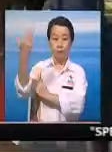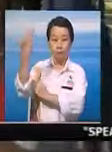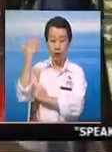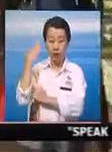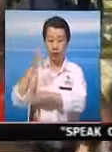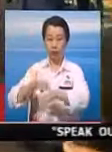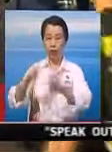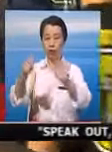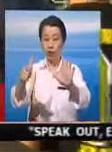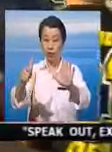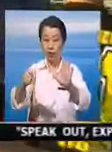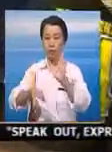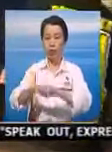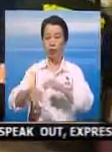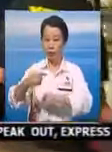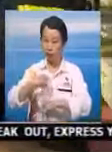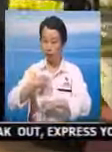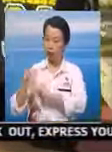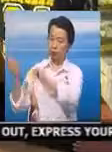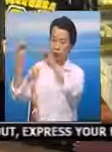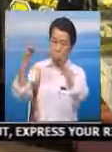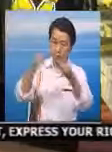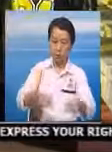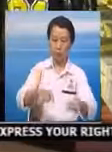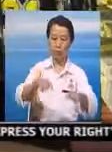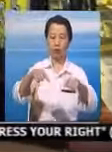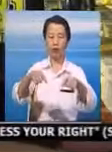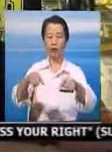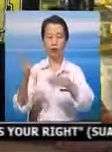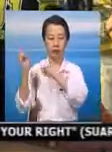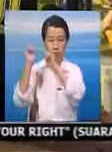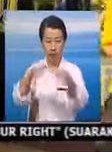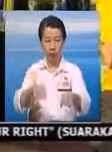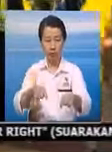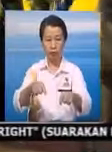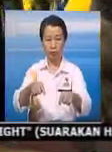pukul 6 suruh saya datang ke